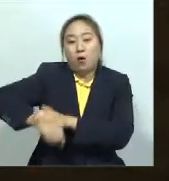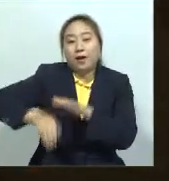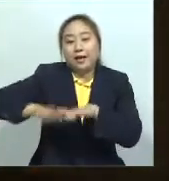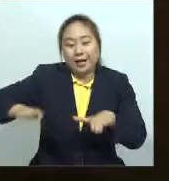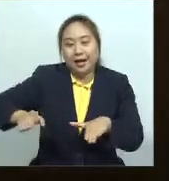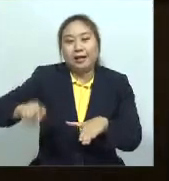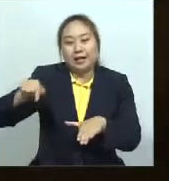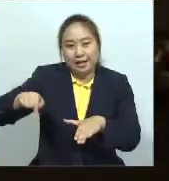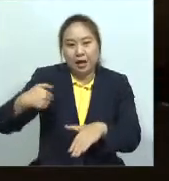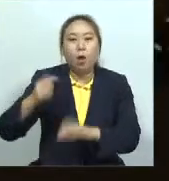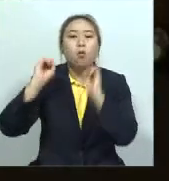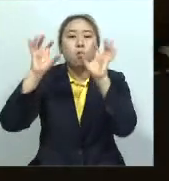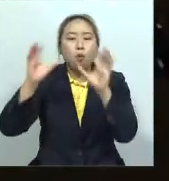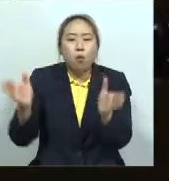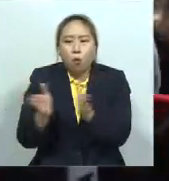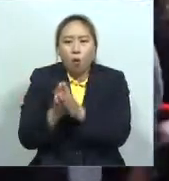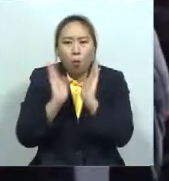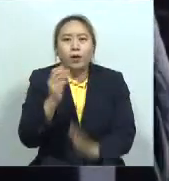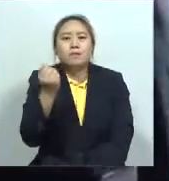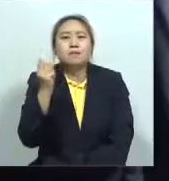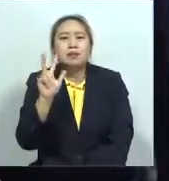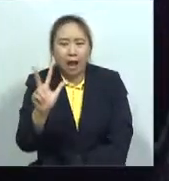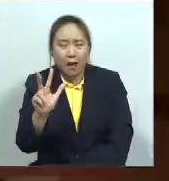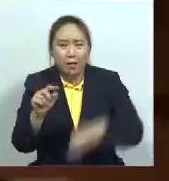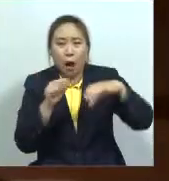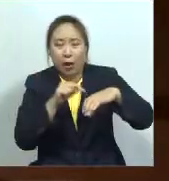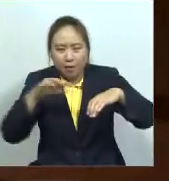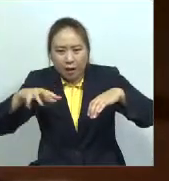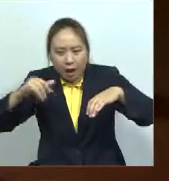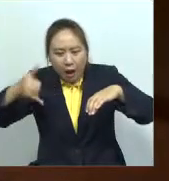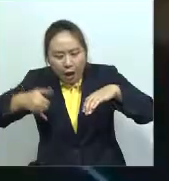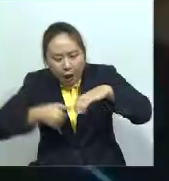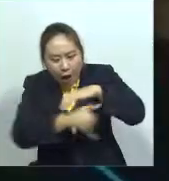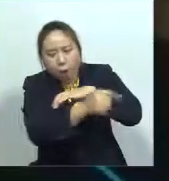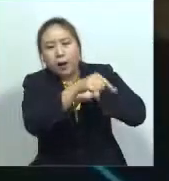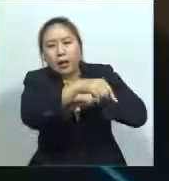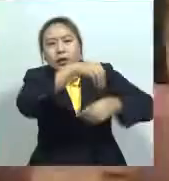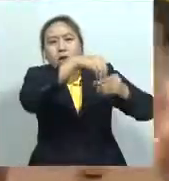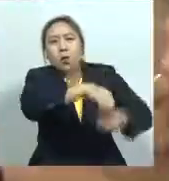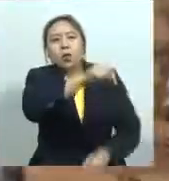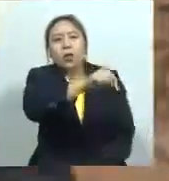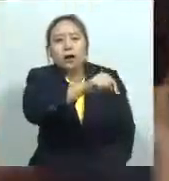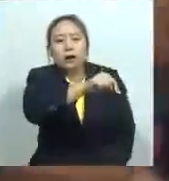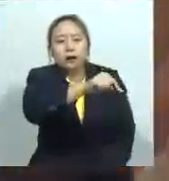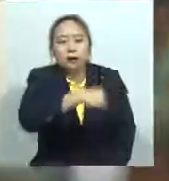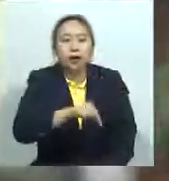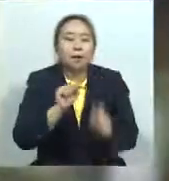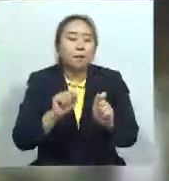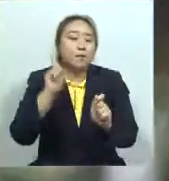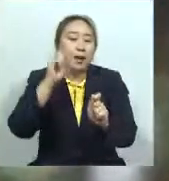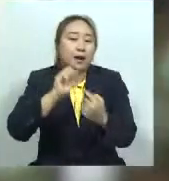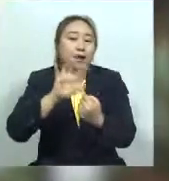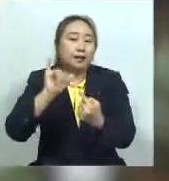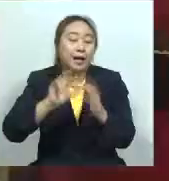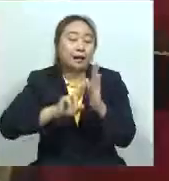มี่พร้อมกับโค้ชรวม13ชีวิตเนี่ยติดอยู่ภายในถ้ำหลวงที่ตำบลโป่งผาอำเภอแม่สายจังหวั